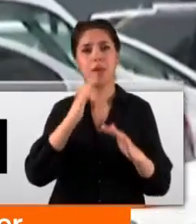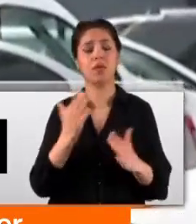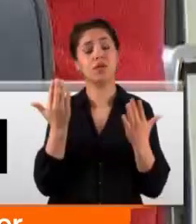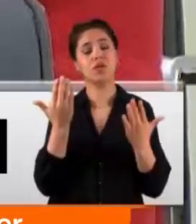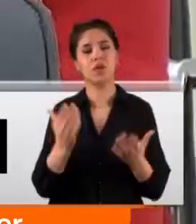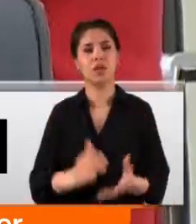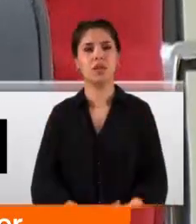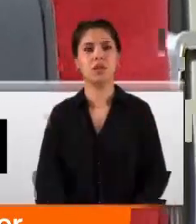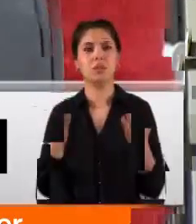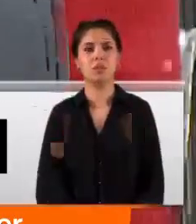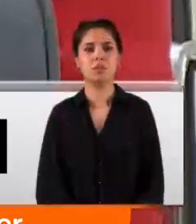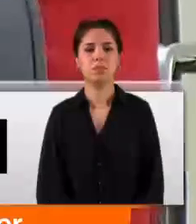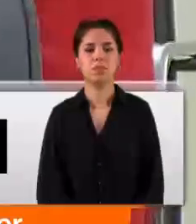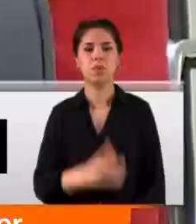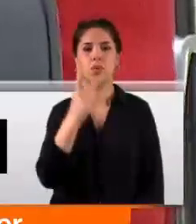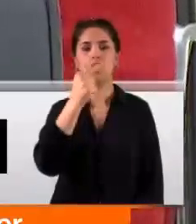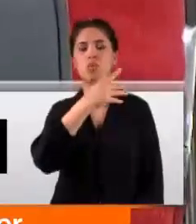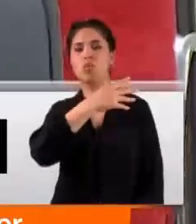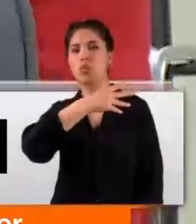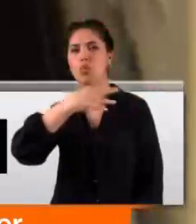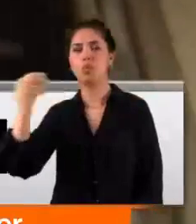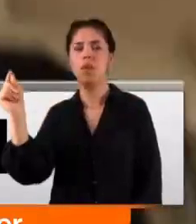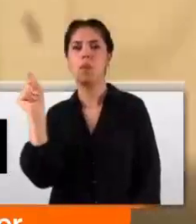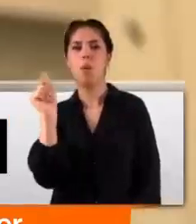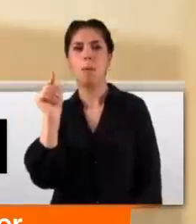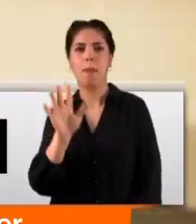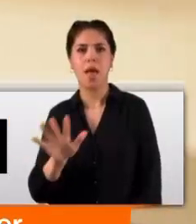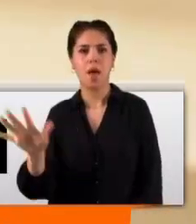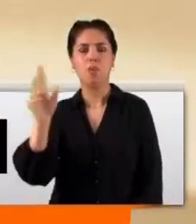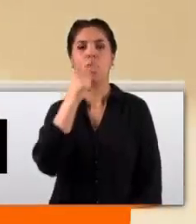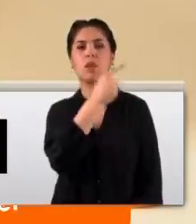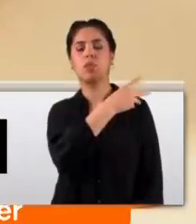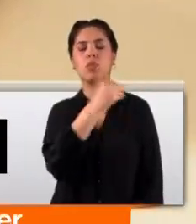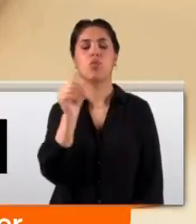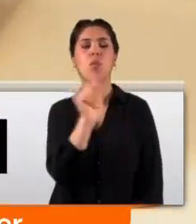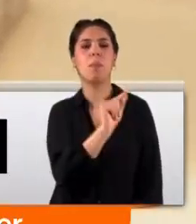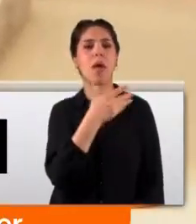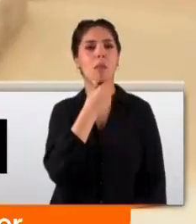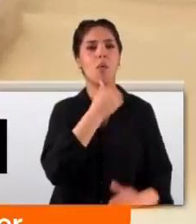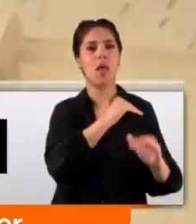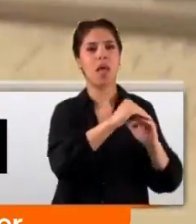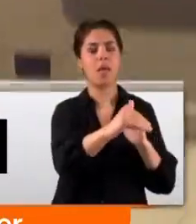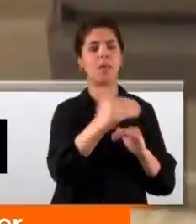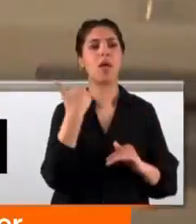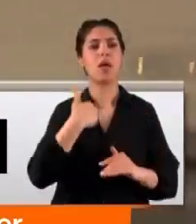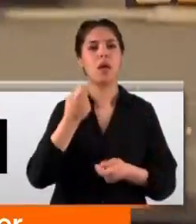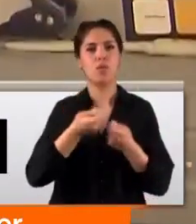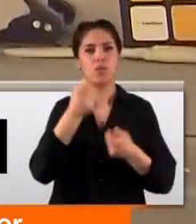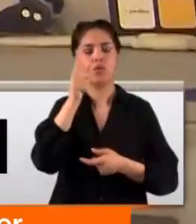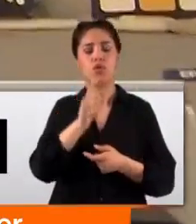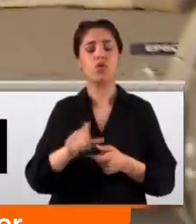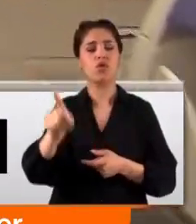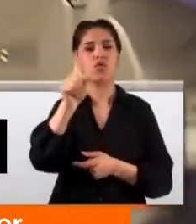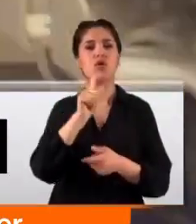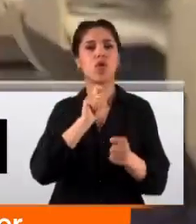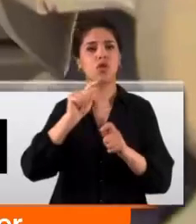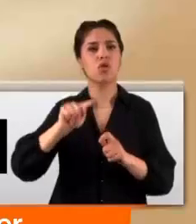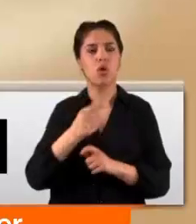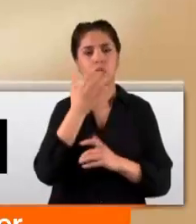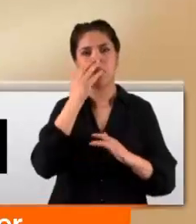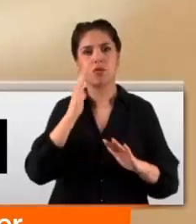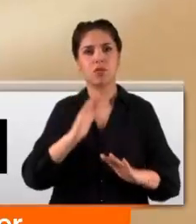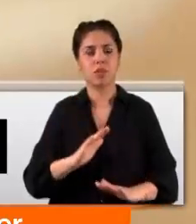reisten. Yaklaşık 3,5 milyon memurla 2,5 milyon memur emeklisinin gözü de kamu işçilerinin toplu sözleşmesine